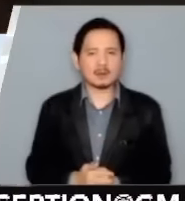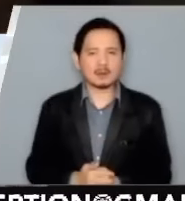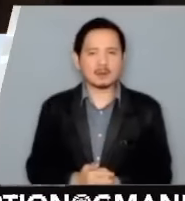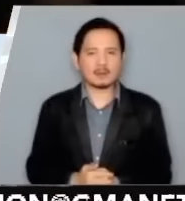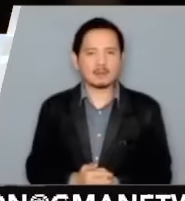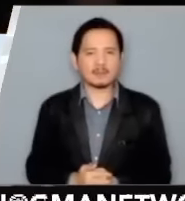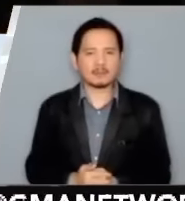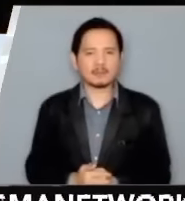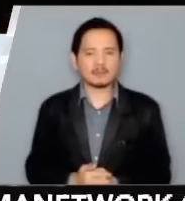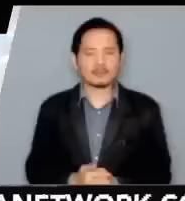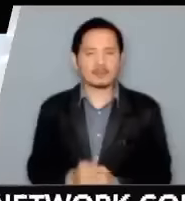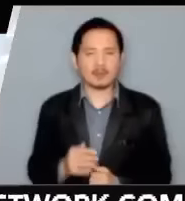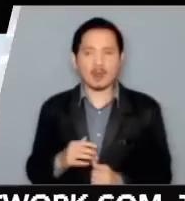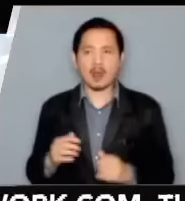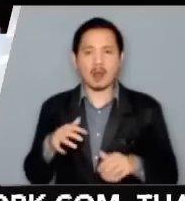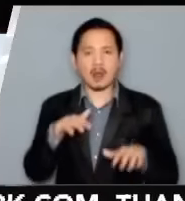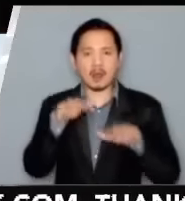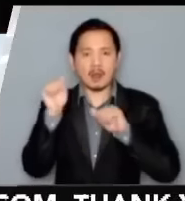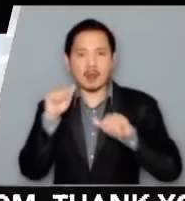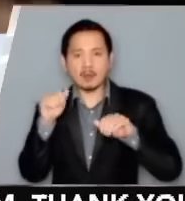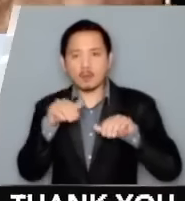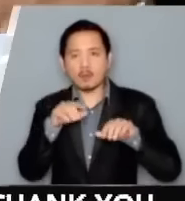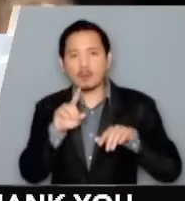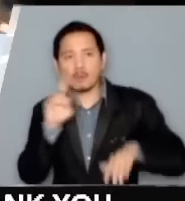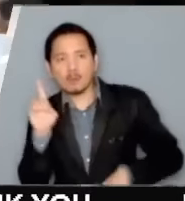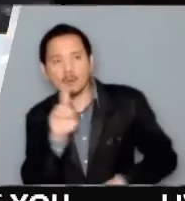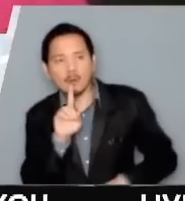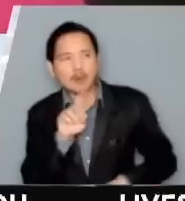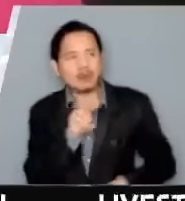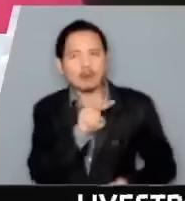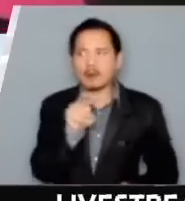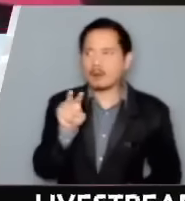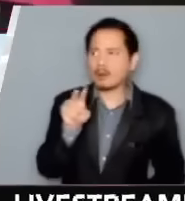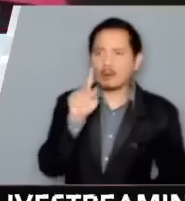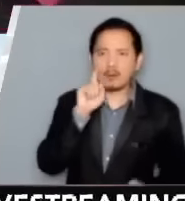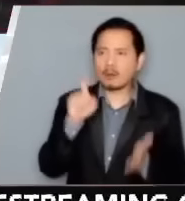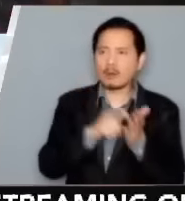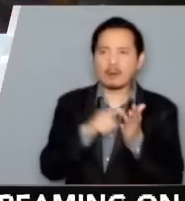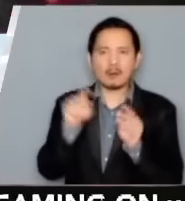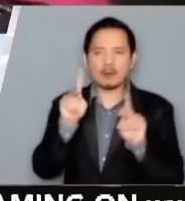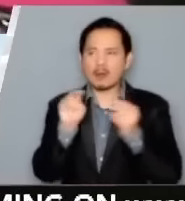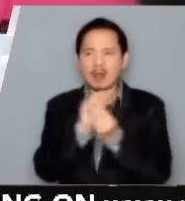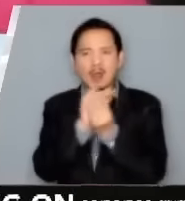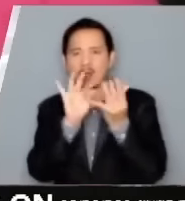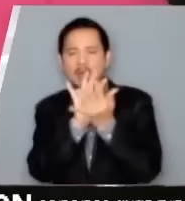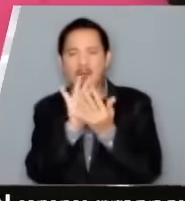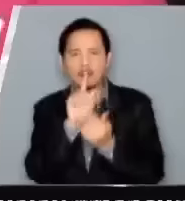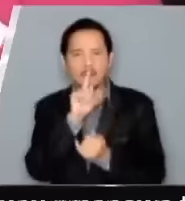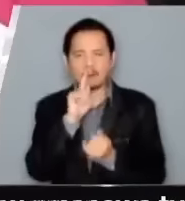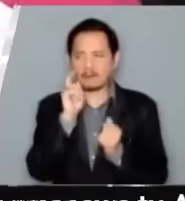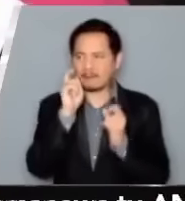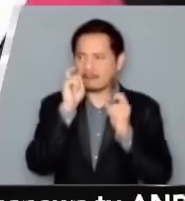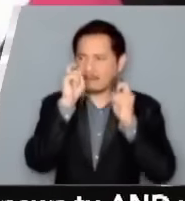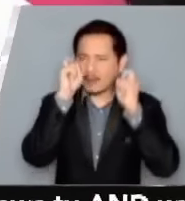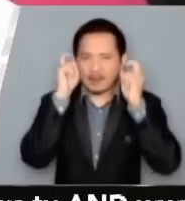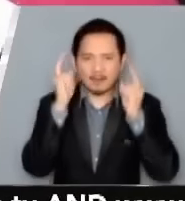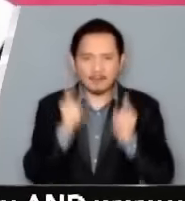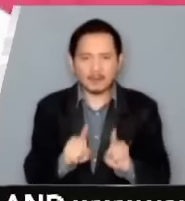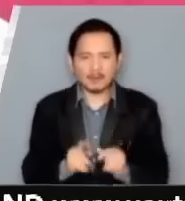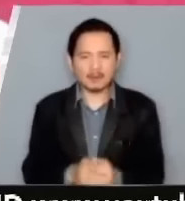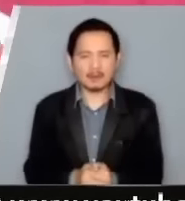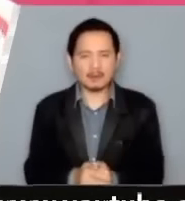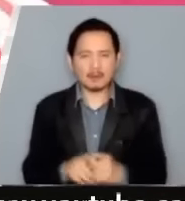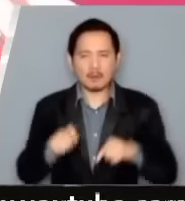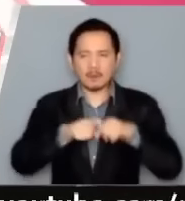kami nakita po namin nagkakagulo na po maram tao Ang bilis niya tap nawal kami ngy